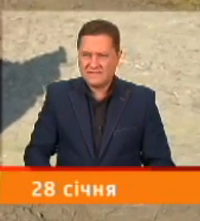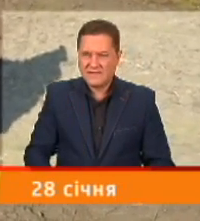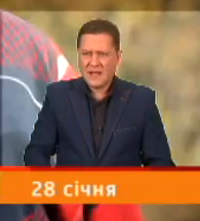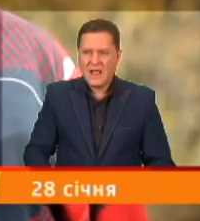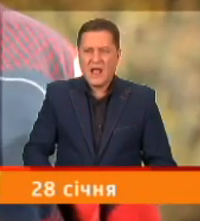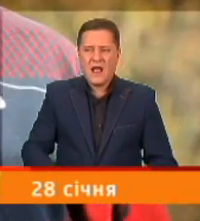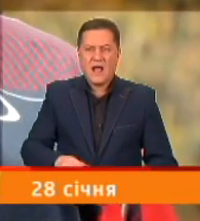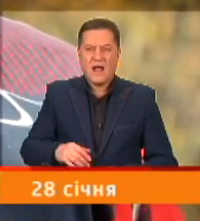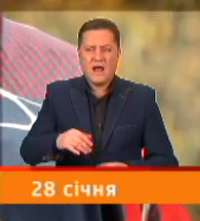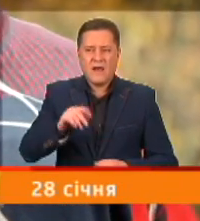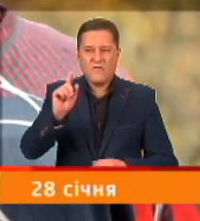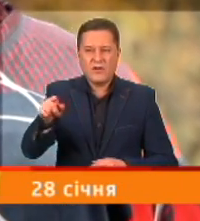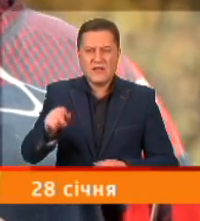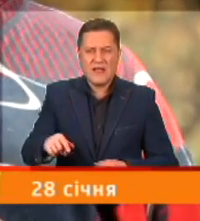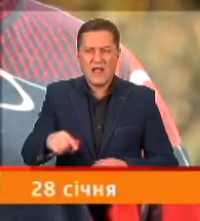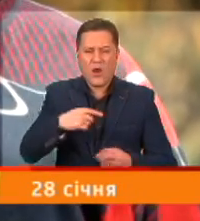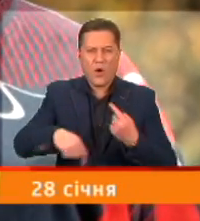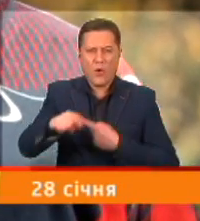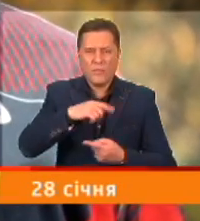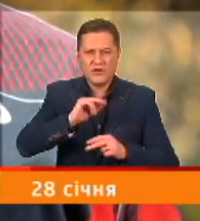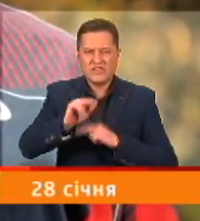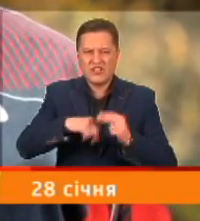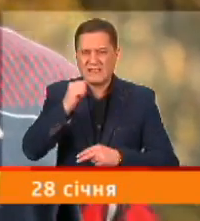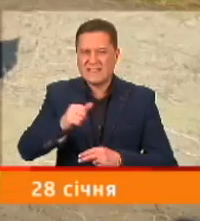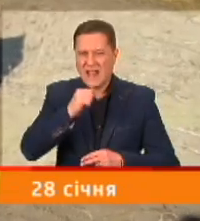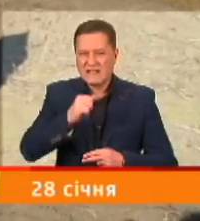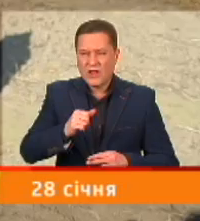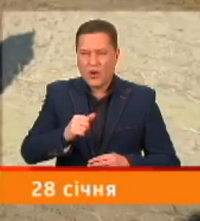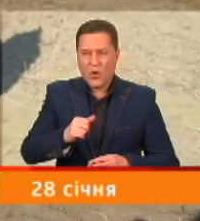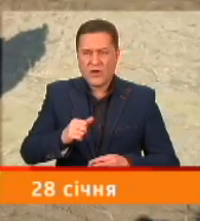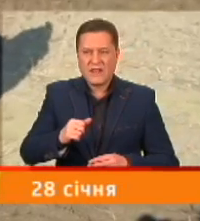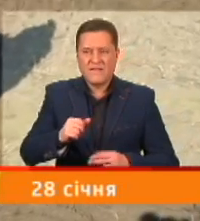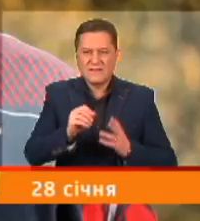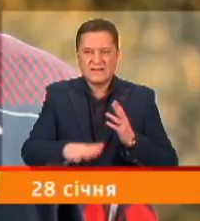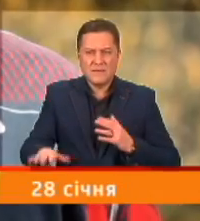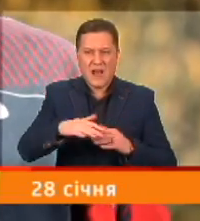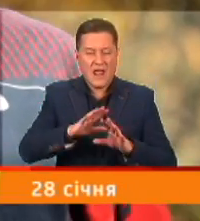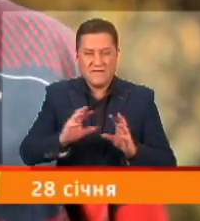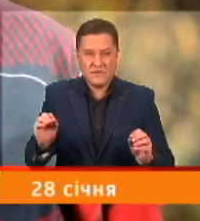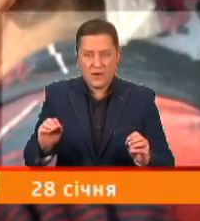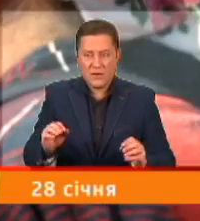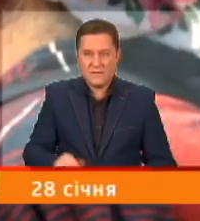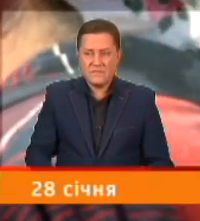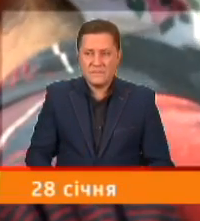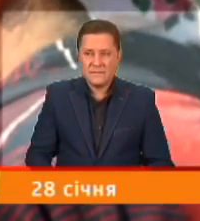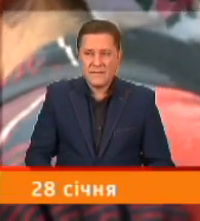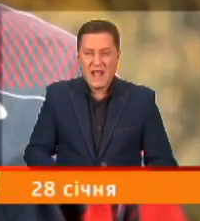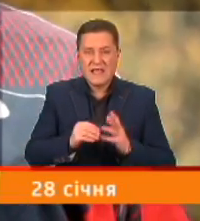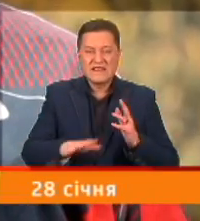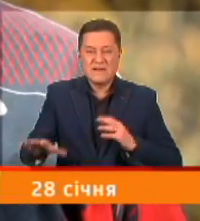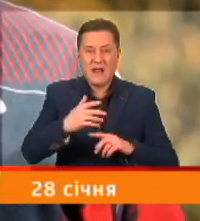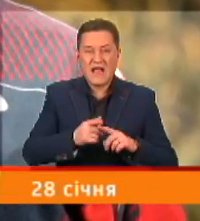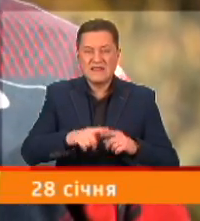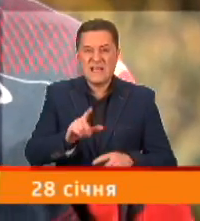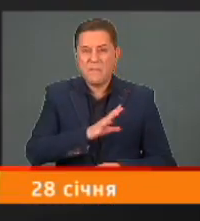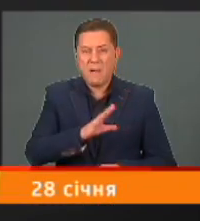треба не продавати. Бо вони окупляться, я ж кажу, за 10 років окупляться. Або й менше. І все. Земля – це багатство. Це